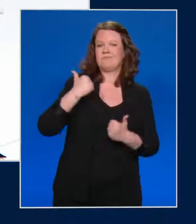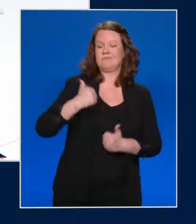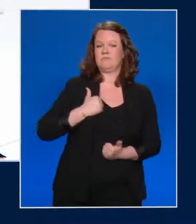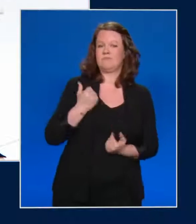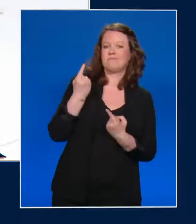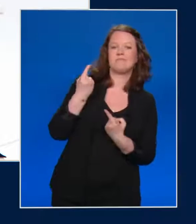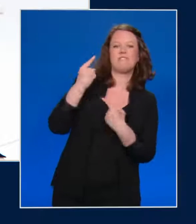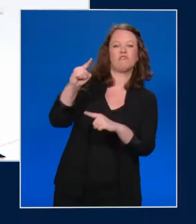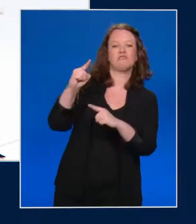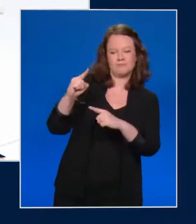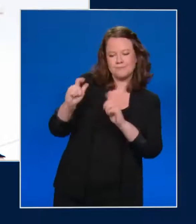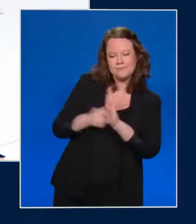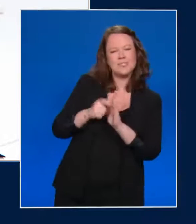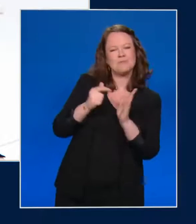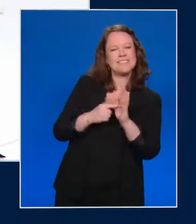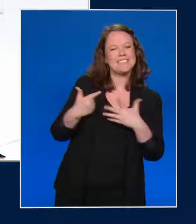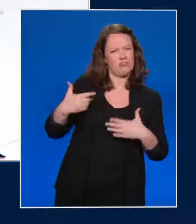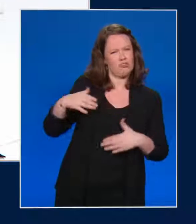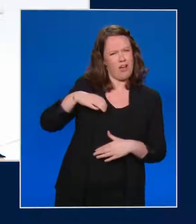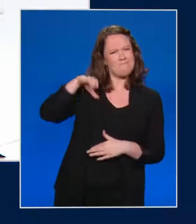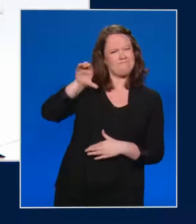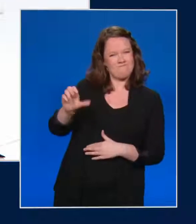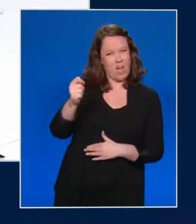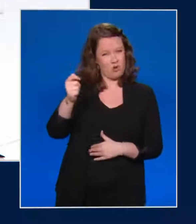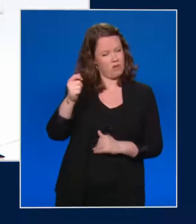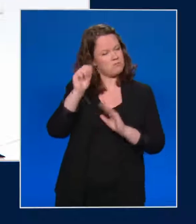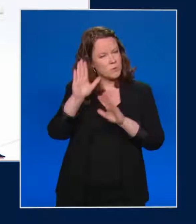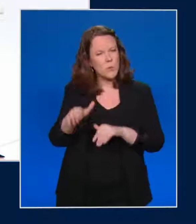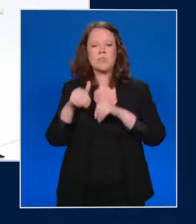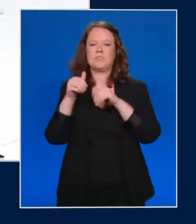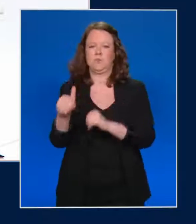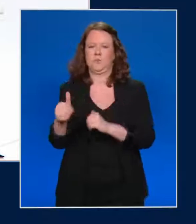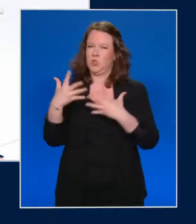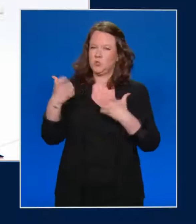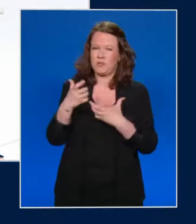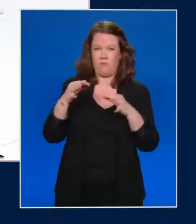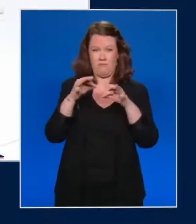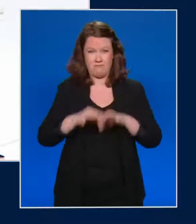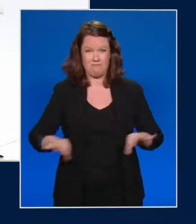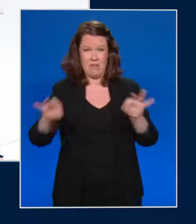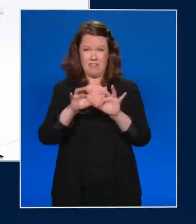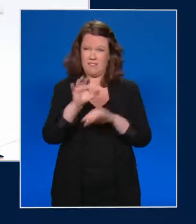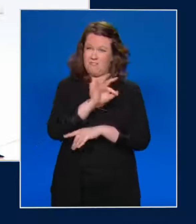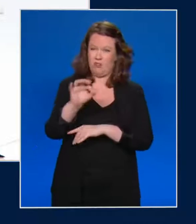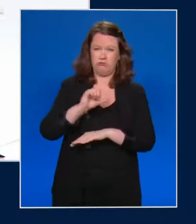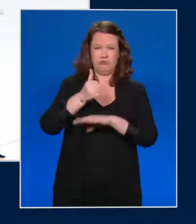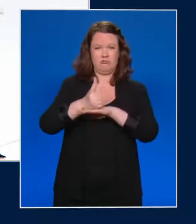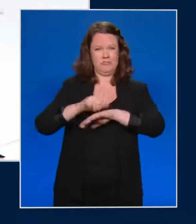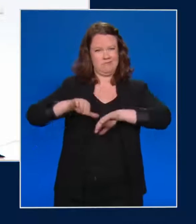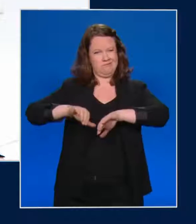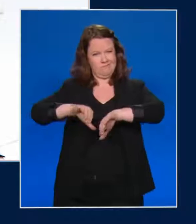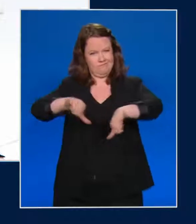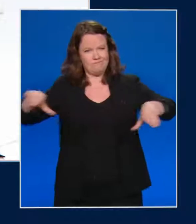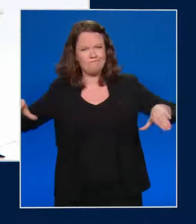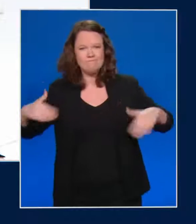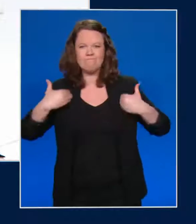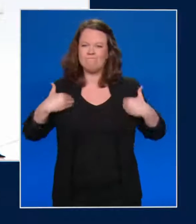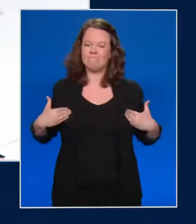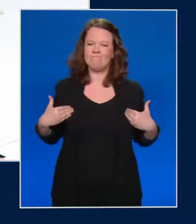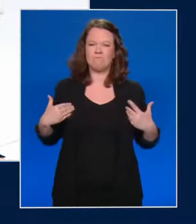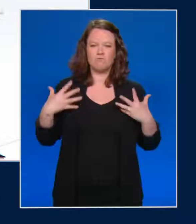et poursuivra sa stratégie d'indépendance et d'investissement dans son économie sa recherche